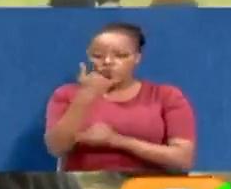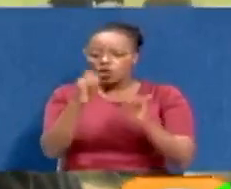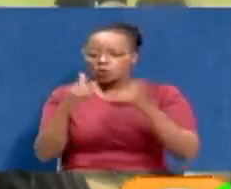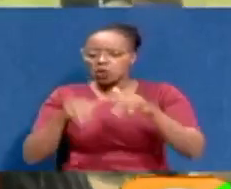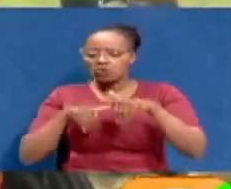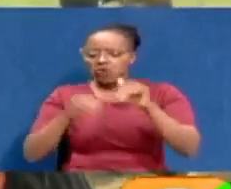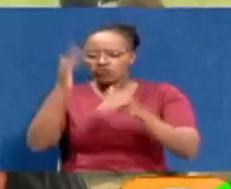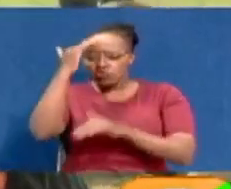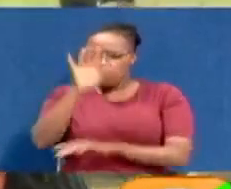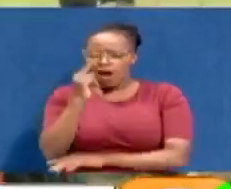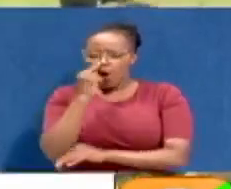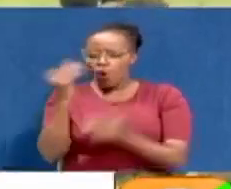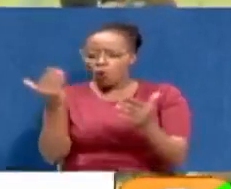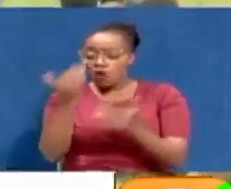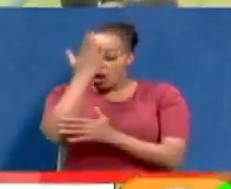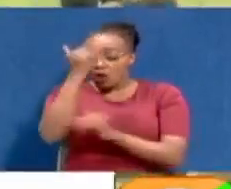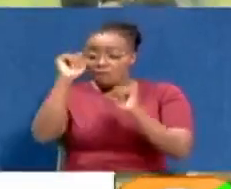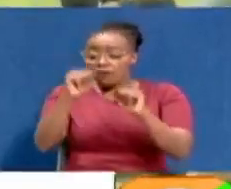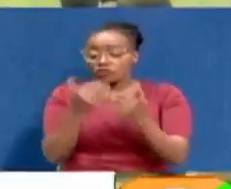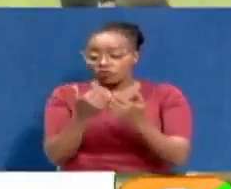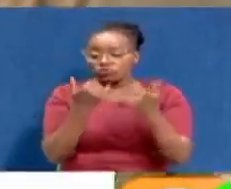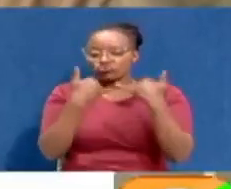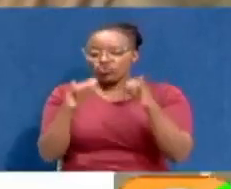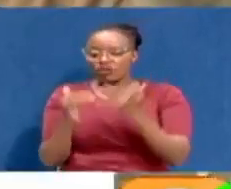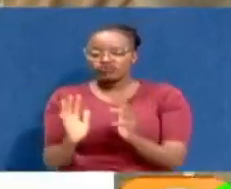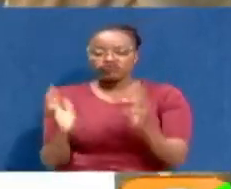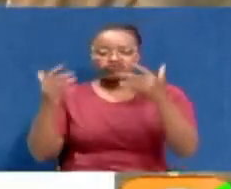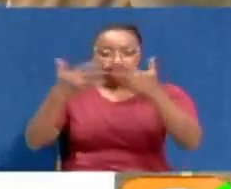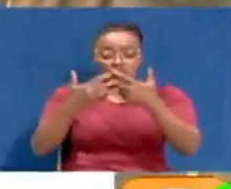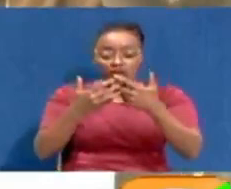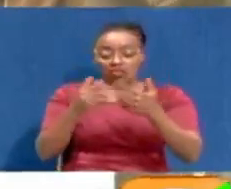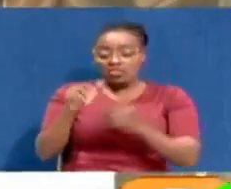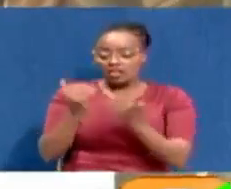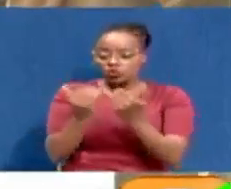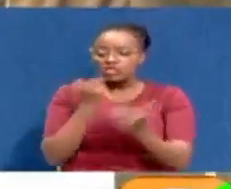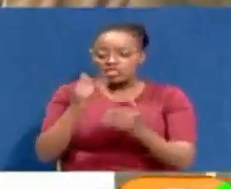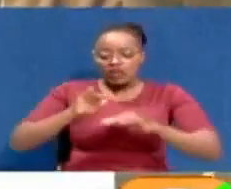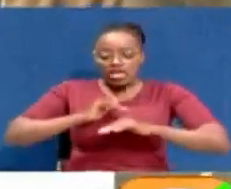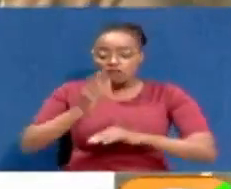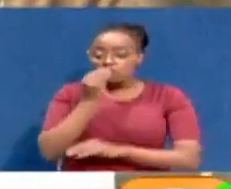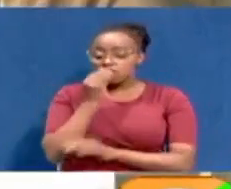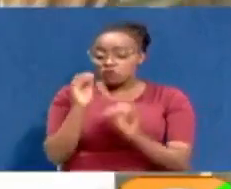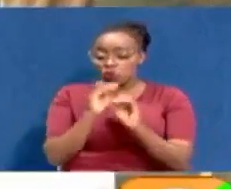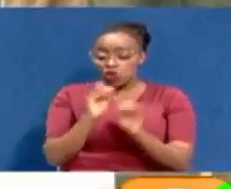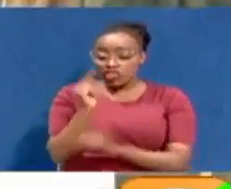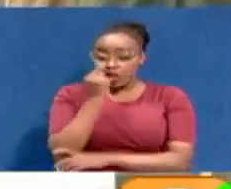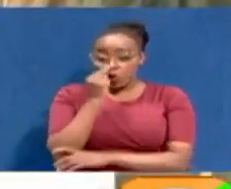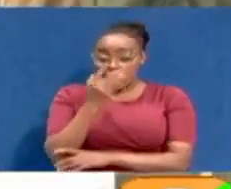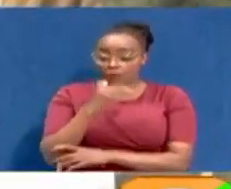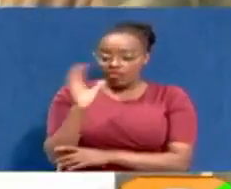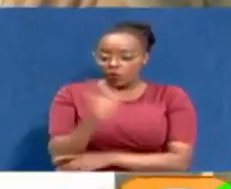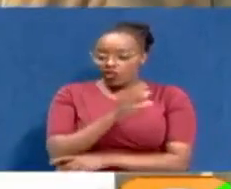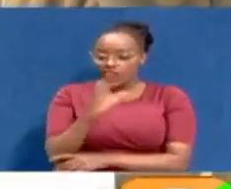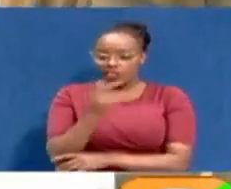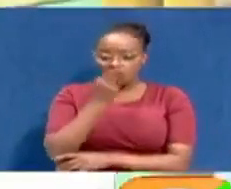kujua nyumbani kwao ni wapi ili tuweze kufanya reintegration. Wenyewe wanakiri kuwa uhaba wa chakula makwao, ulevi